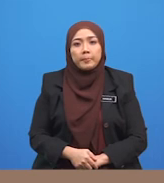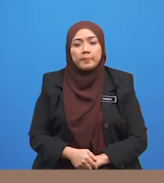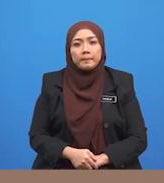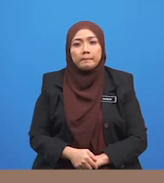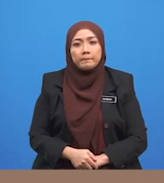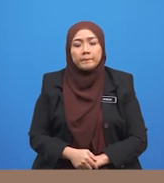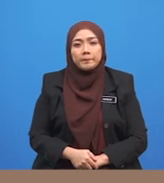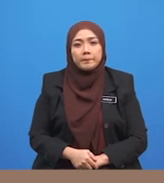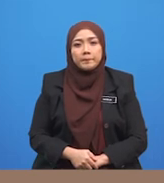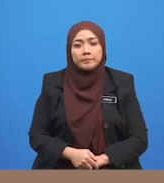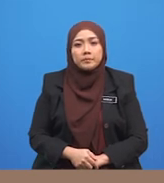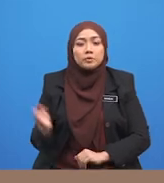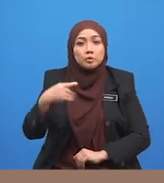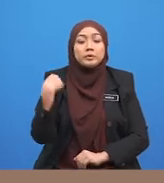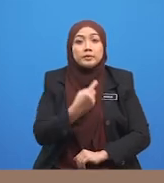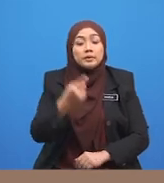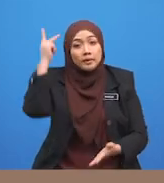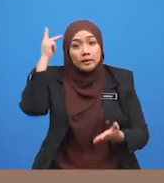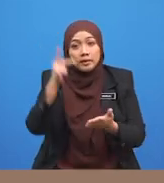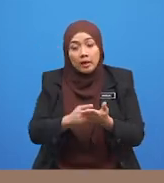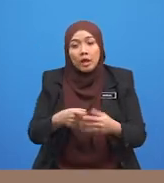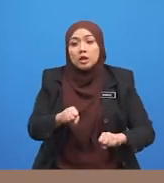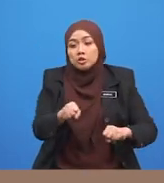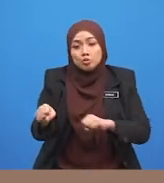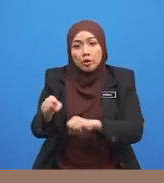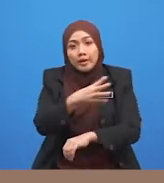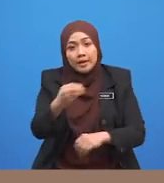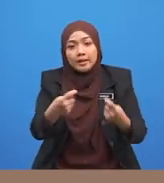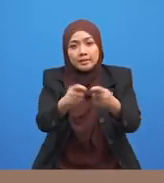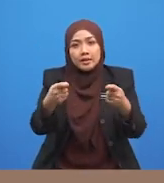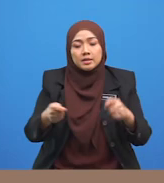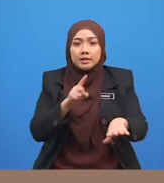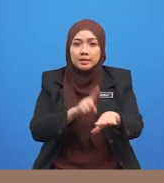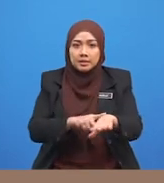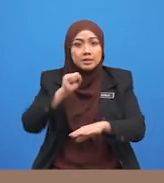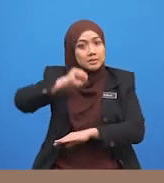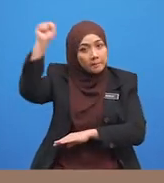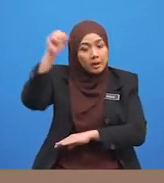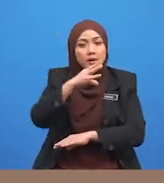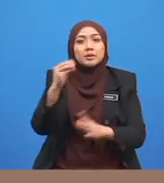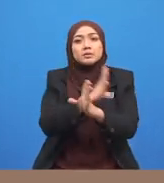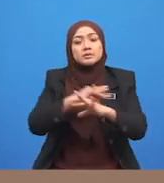Berikutnya, mari kita kenali sungai dan tasik yang terdapat di Sabah dan Sarawak.